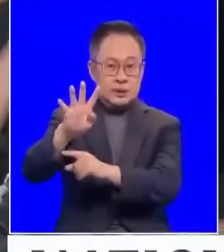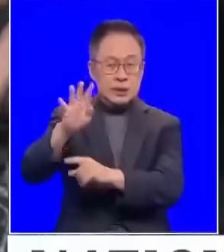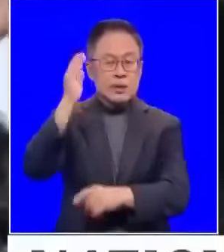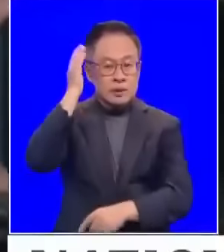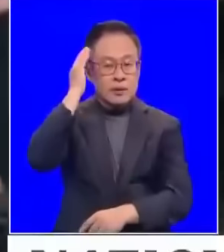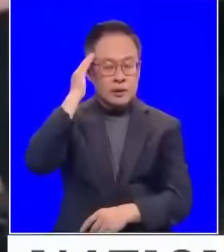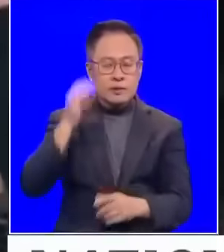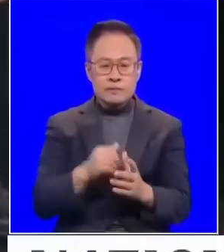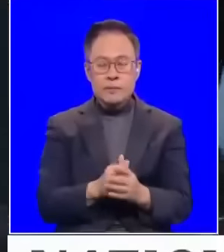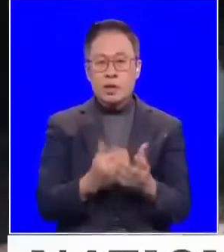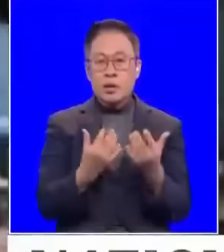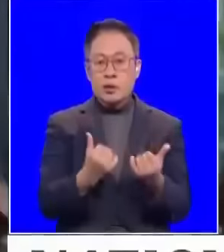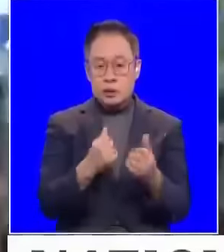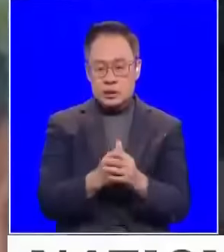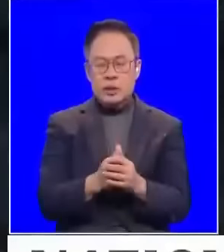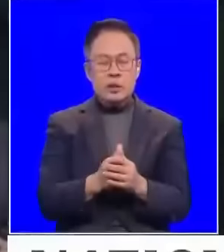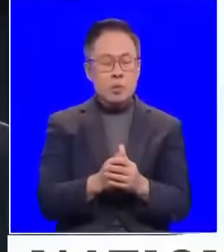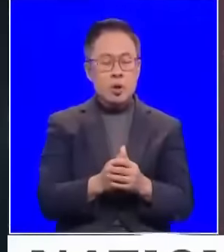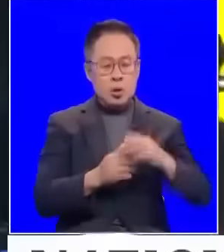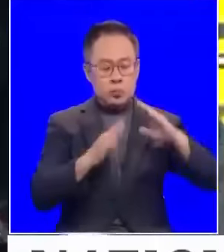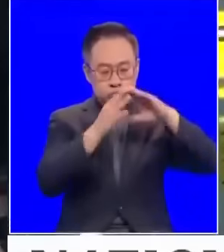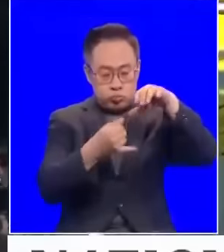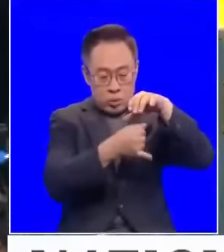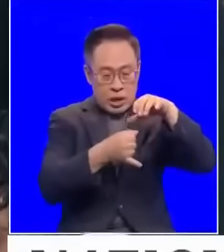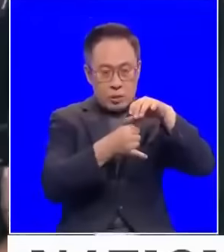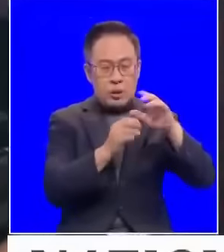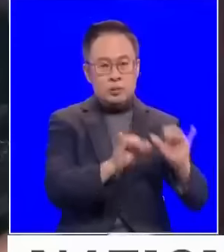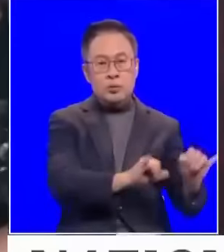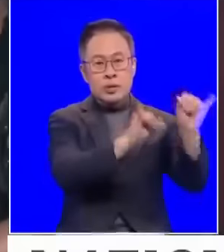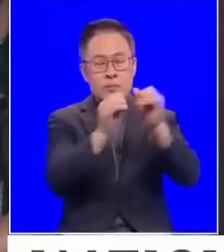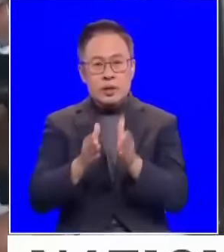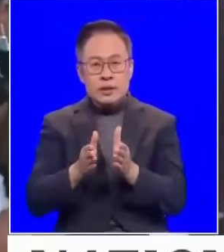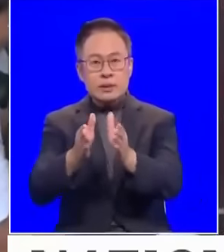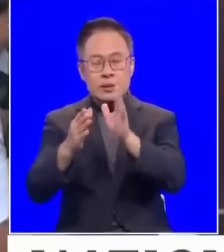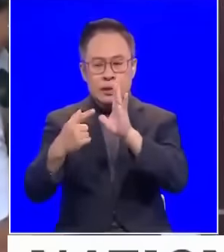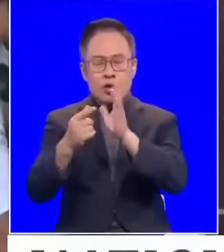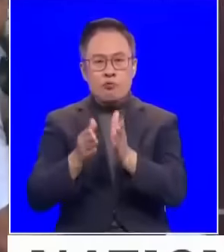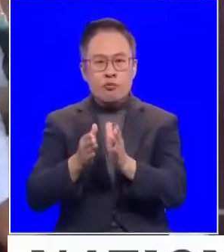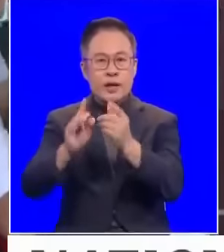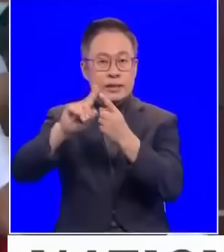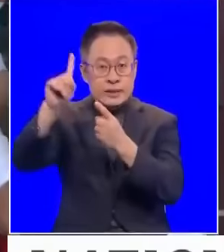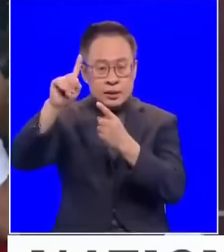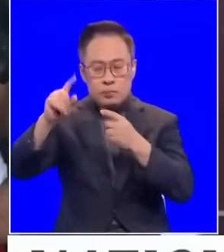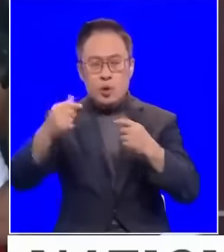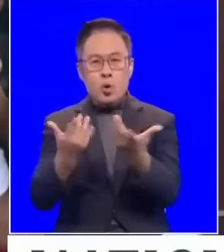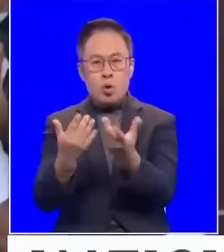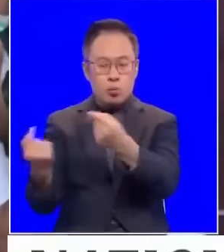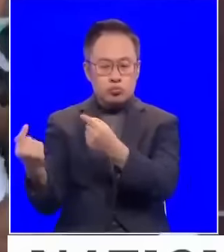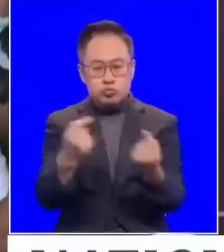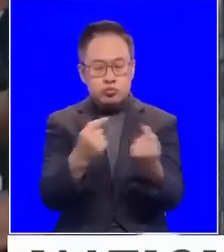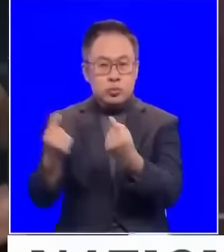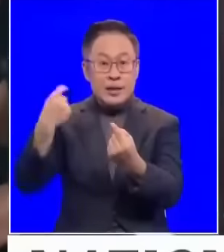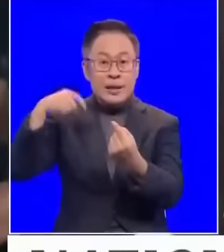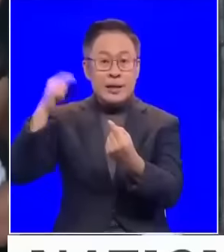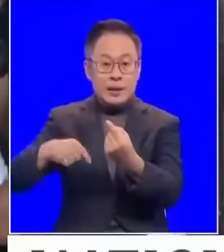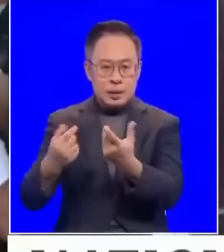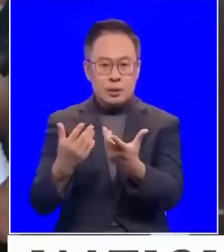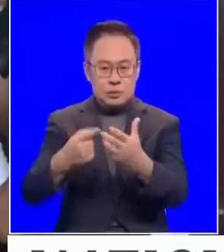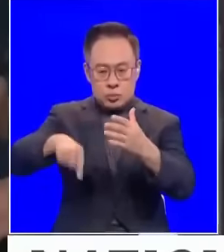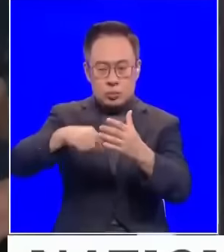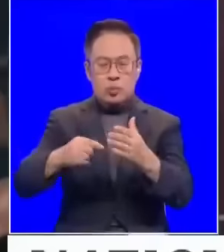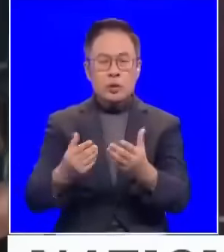การสู่แดนแรกนะครับซึ่งเป็นแดนแรกในการพิจารณาคดีครับทั้งหมดก็จะมีโอกาสที่จะได้อยู่ด้วยกัน